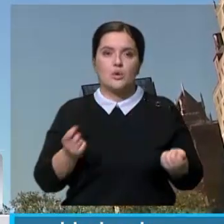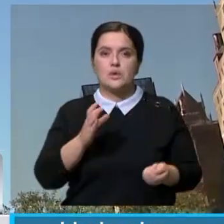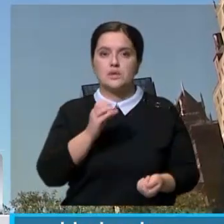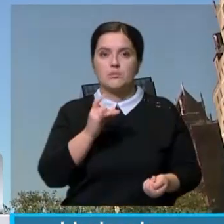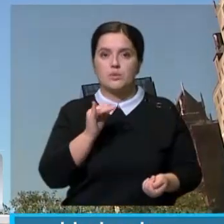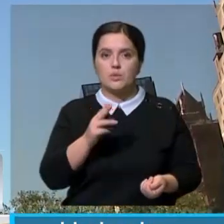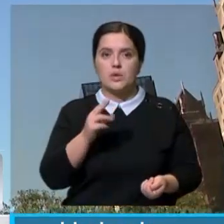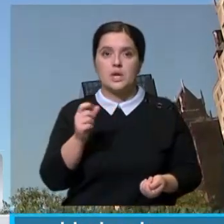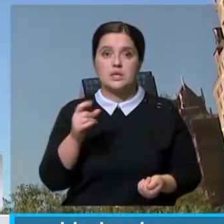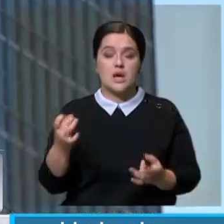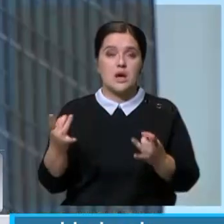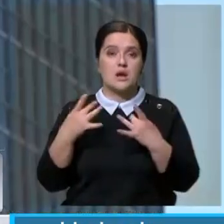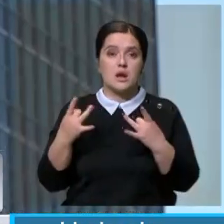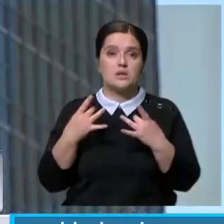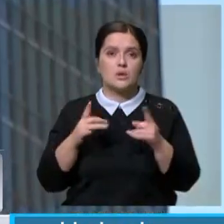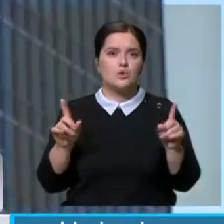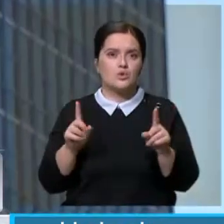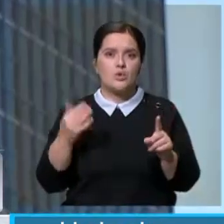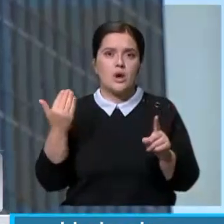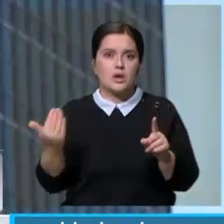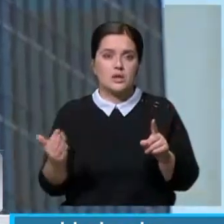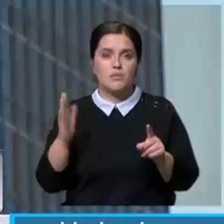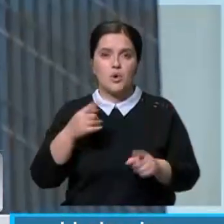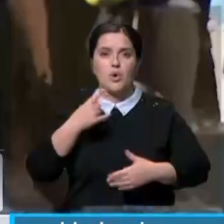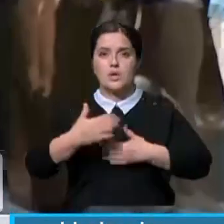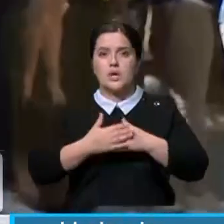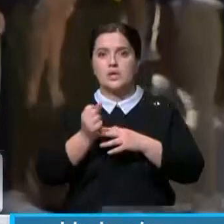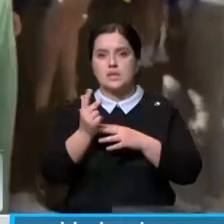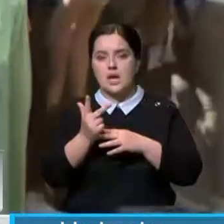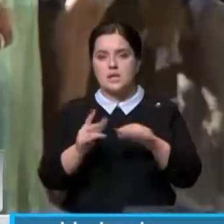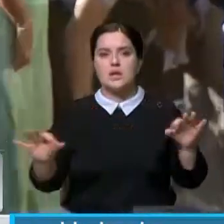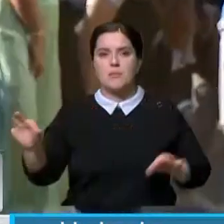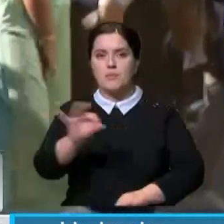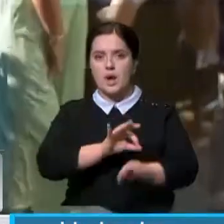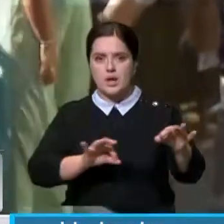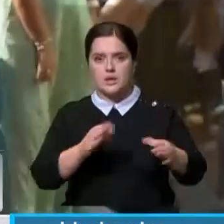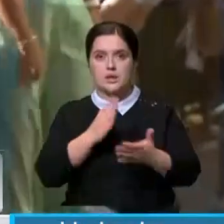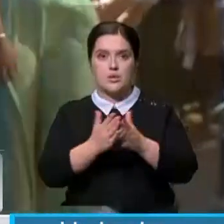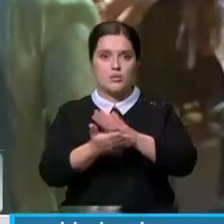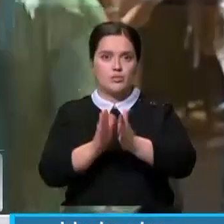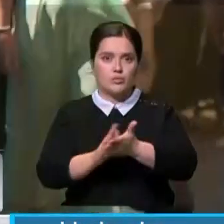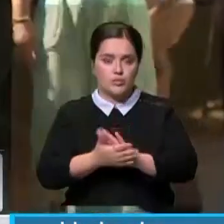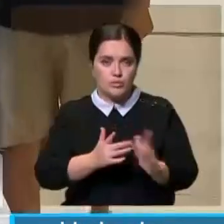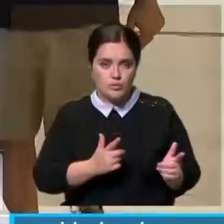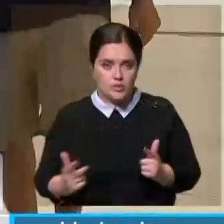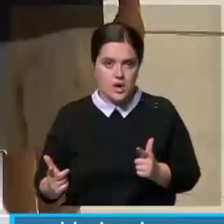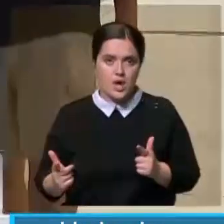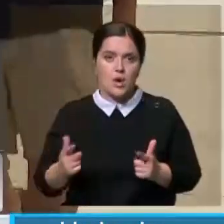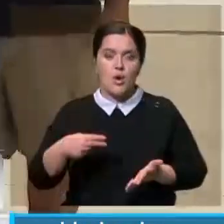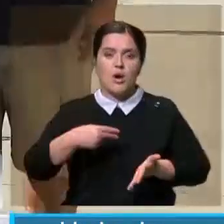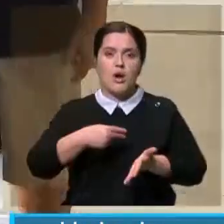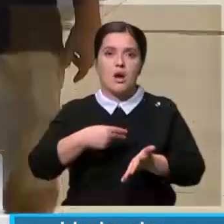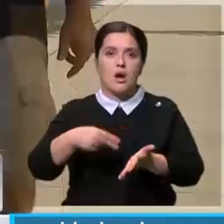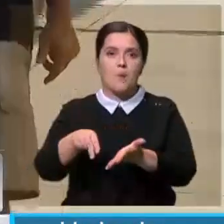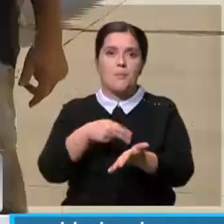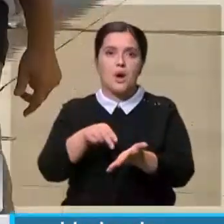Казына. Он нам рассказал, что они представят около 13 проектов и уже даже есть какие-то договоренности о покупке,